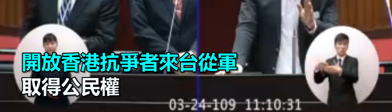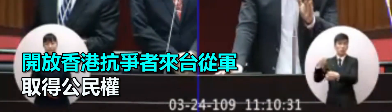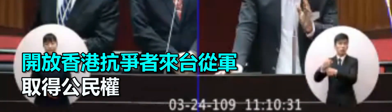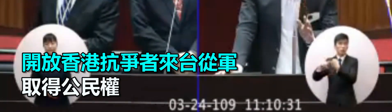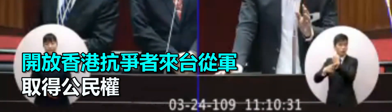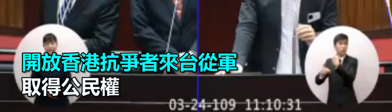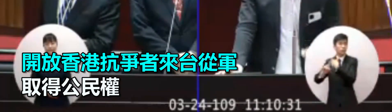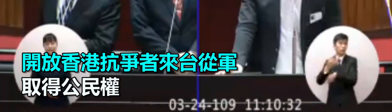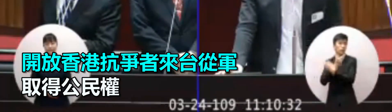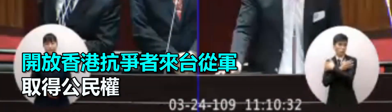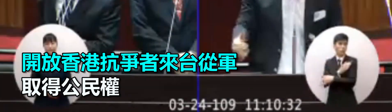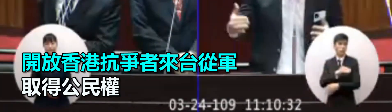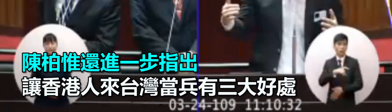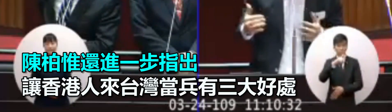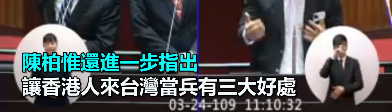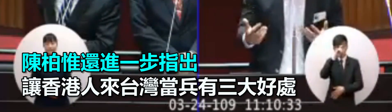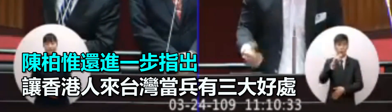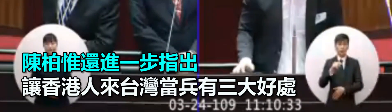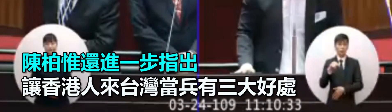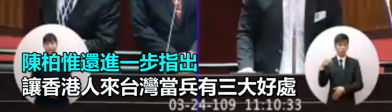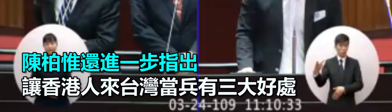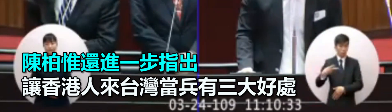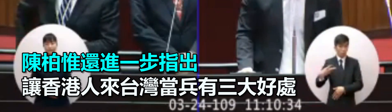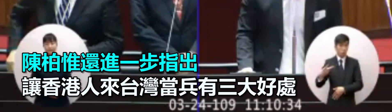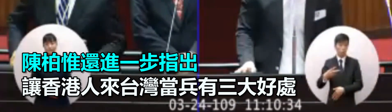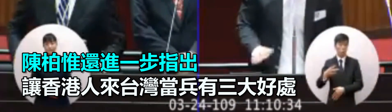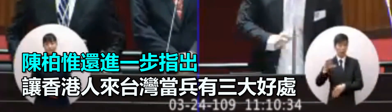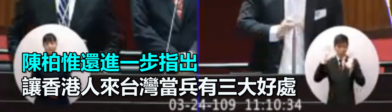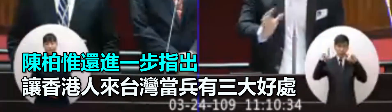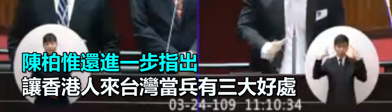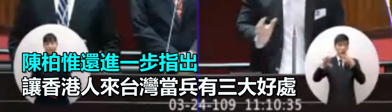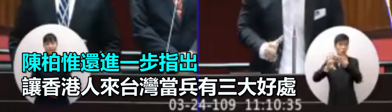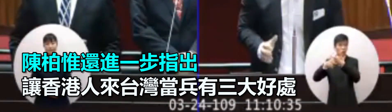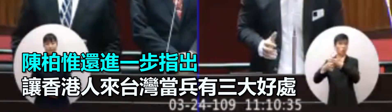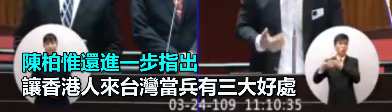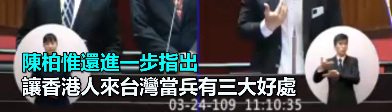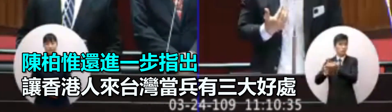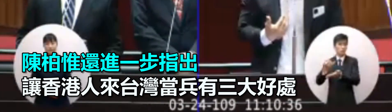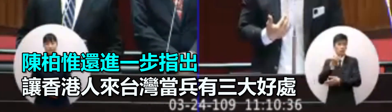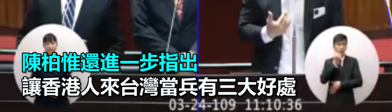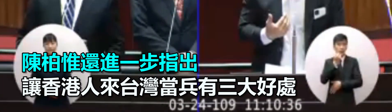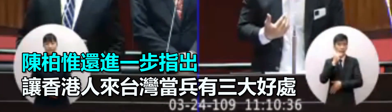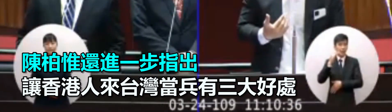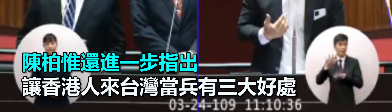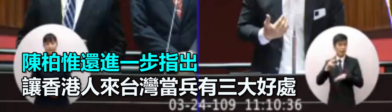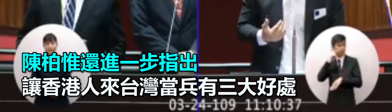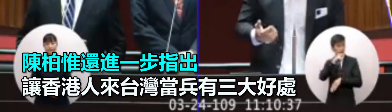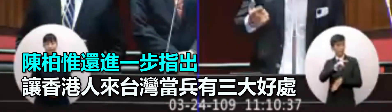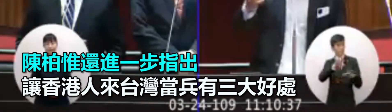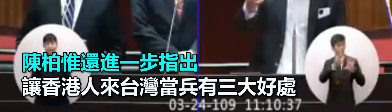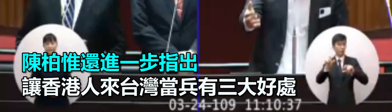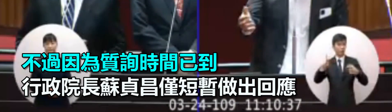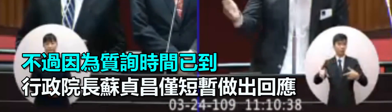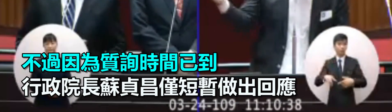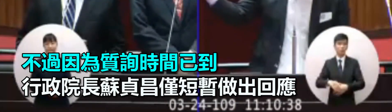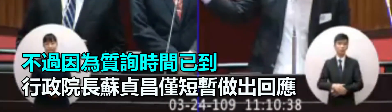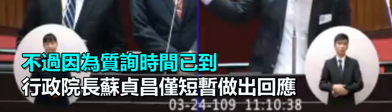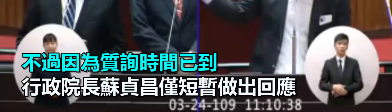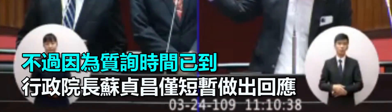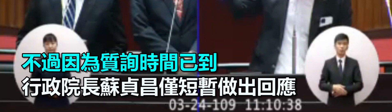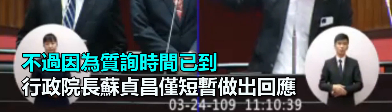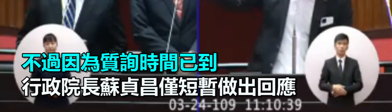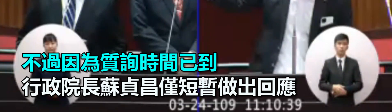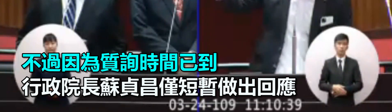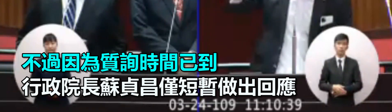得我希望讲有一天咱会当甲中国做正常的外国交流啦，因为即马看起来唔是安尼，我的认识是安尼啦。那所以